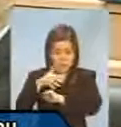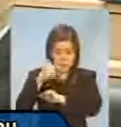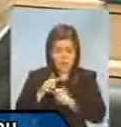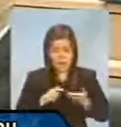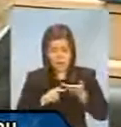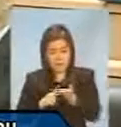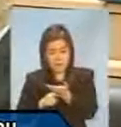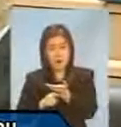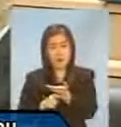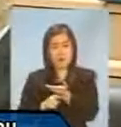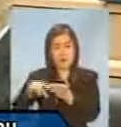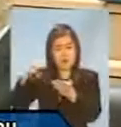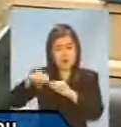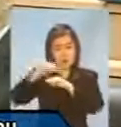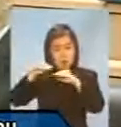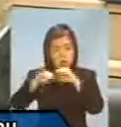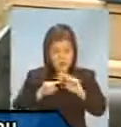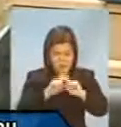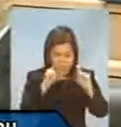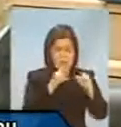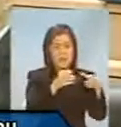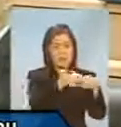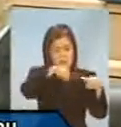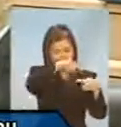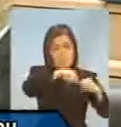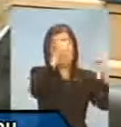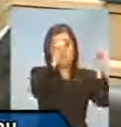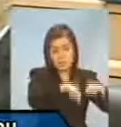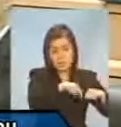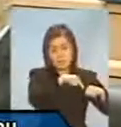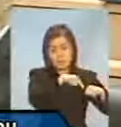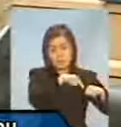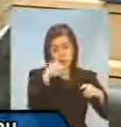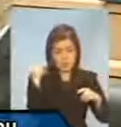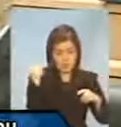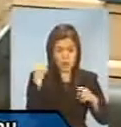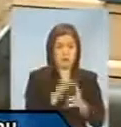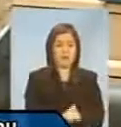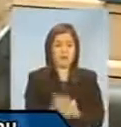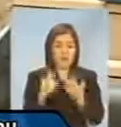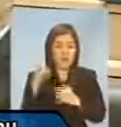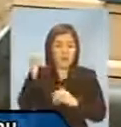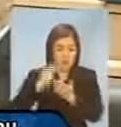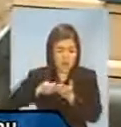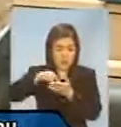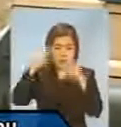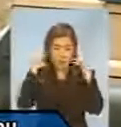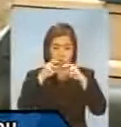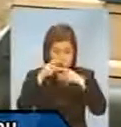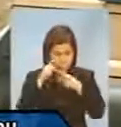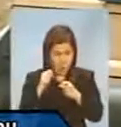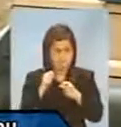ขอยกเว้นเป็นรายโครงการแต่ไปออกมติเป็นการทั่วไปเลยแล้วเมื่อวานนี้ท่านนายกยืนตอบสภาเอง